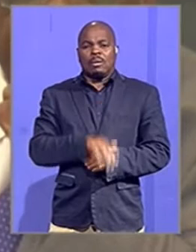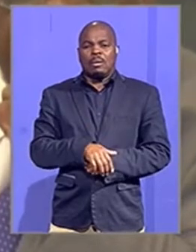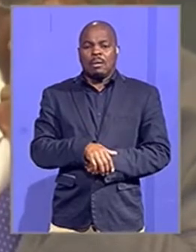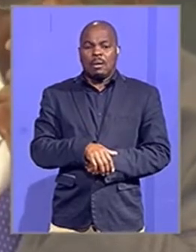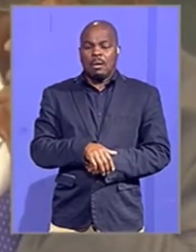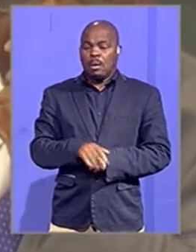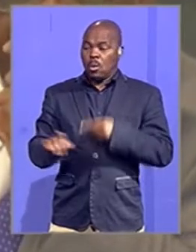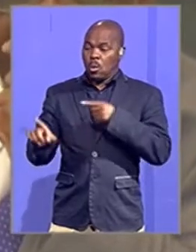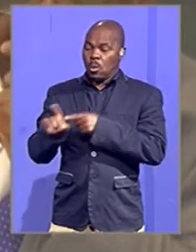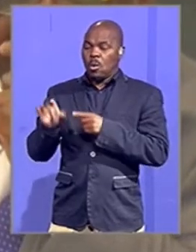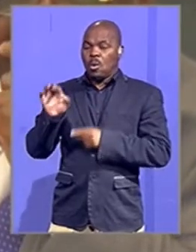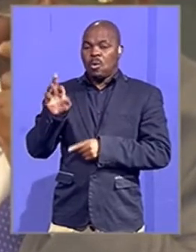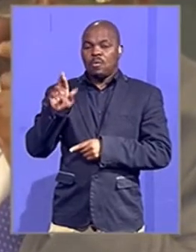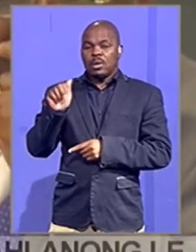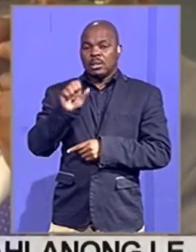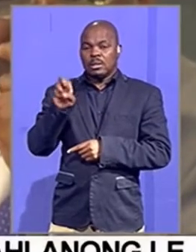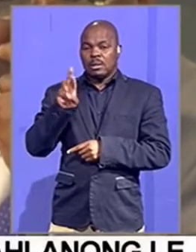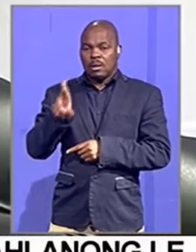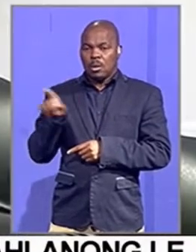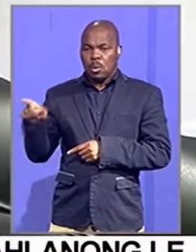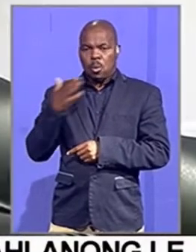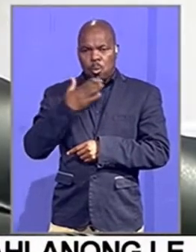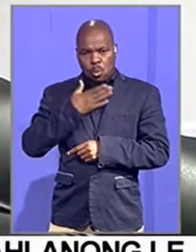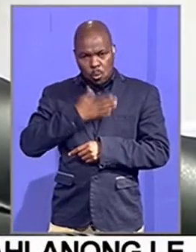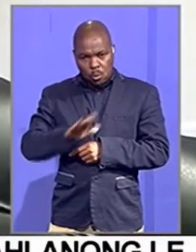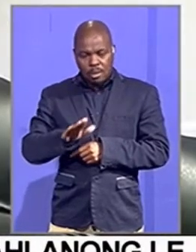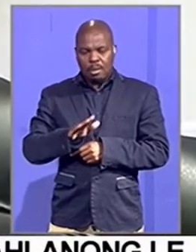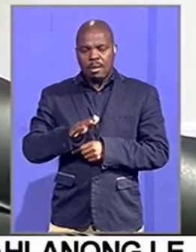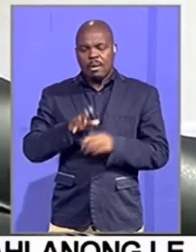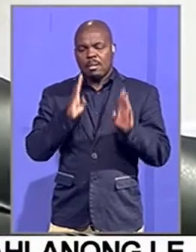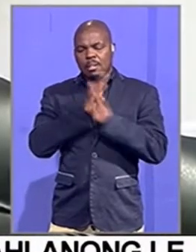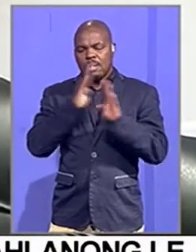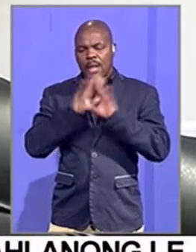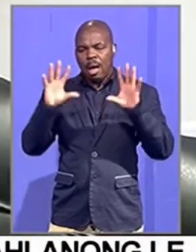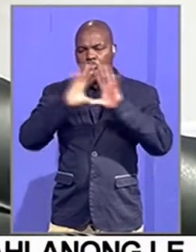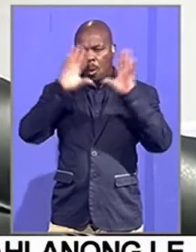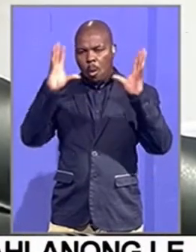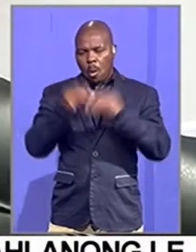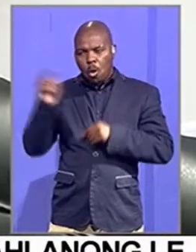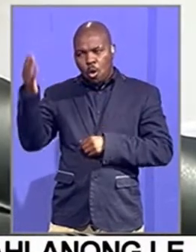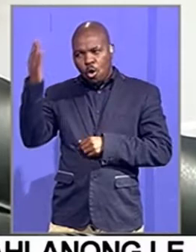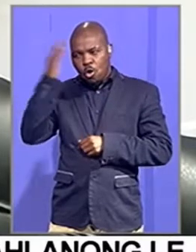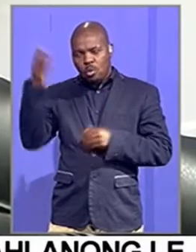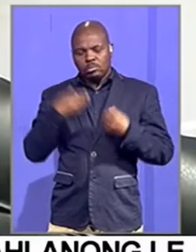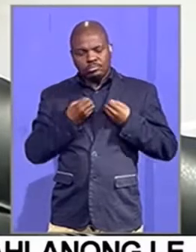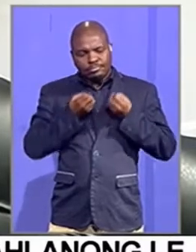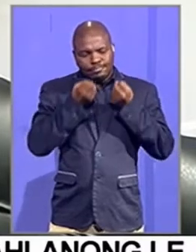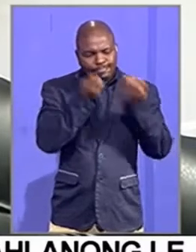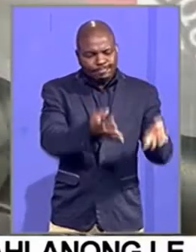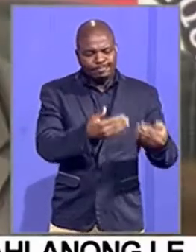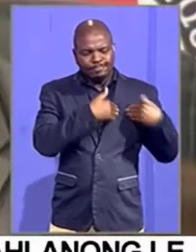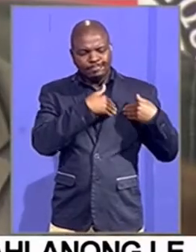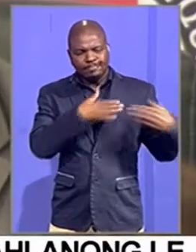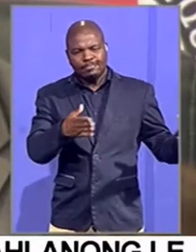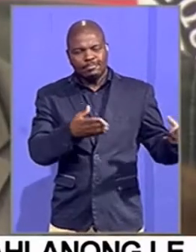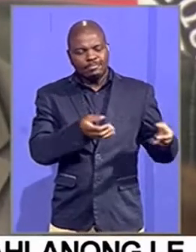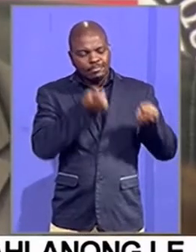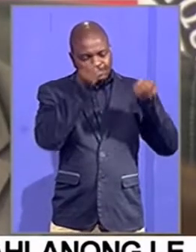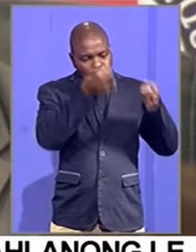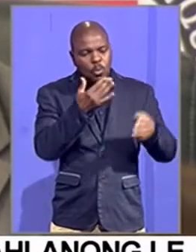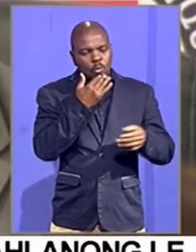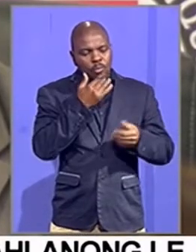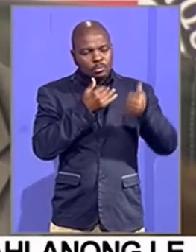ntate ena Arthur Fraser a re yena o tla tšholla diphiri ka moka tšele gore bja di tseba pele ka komišene ya